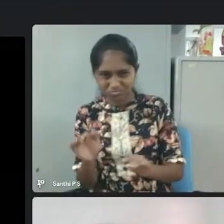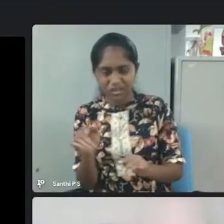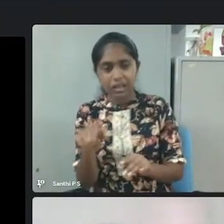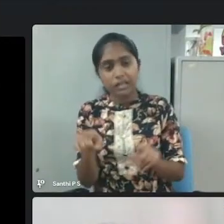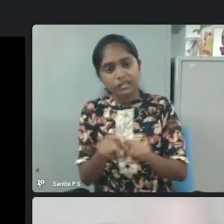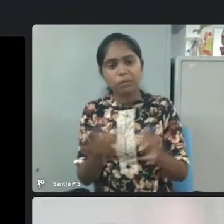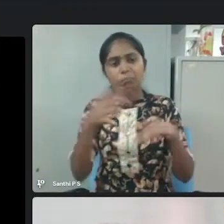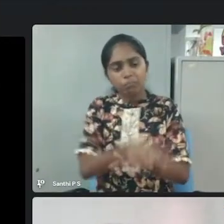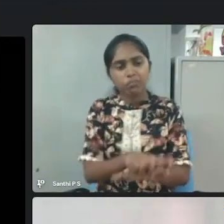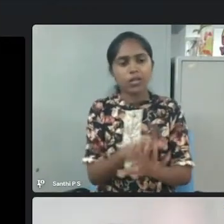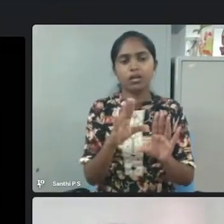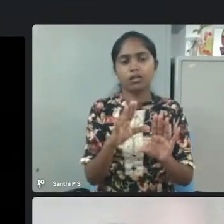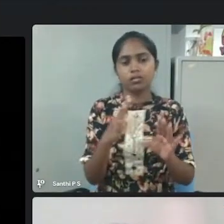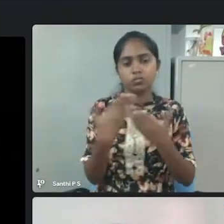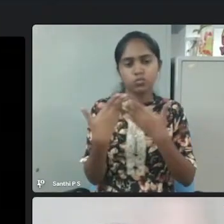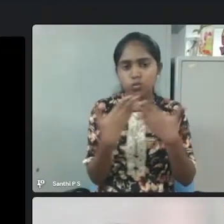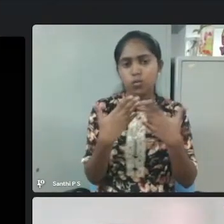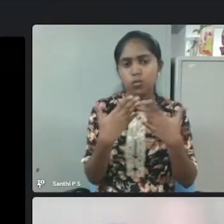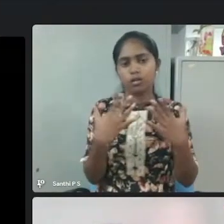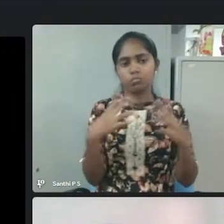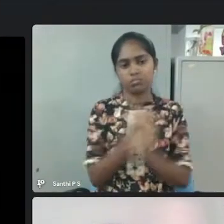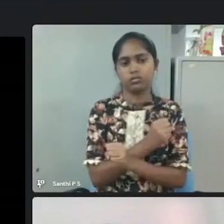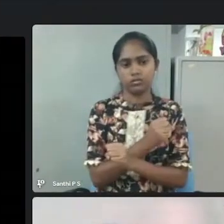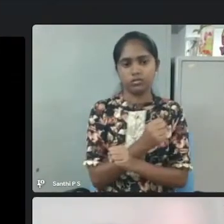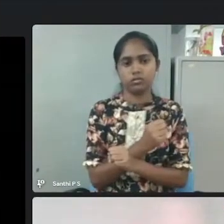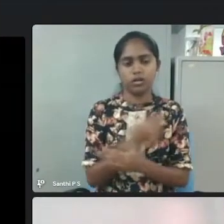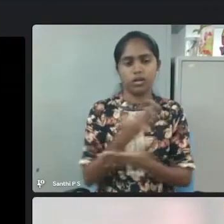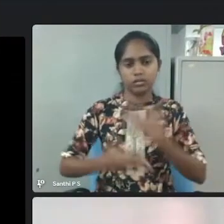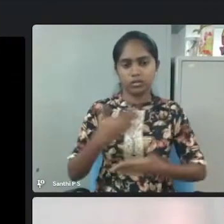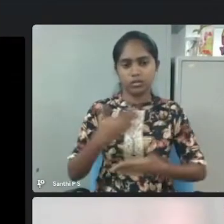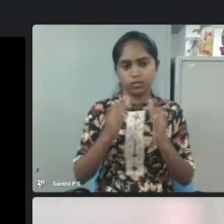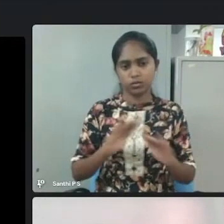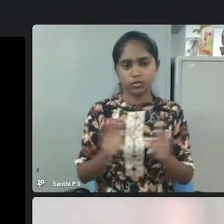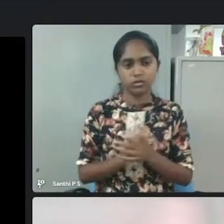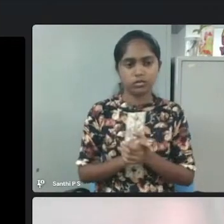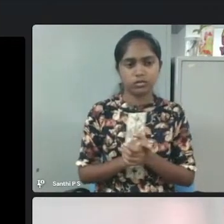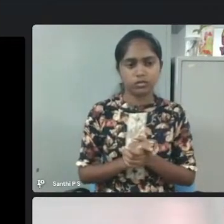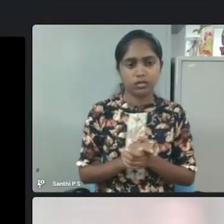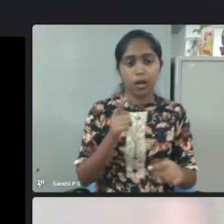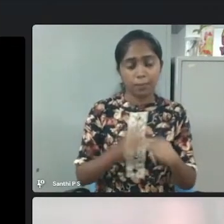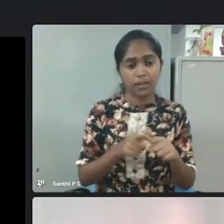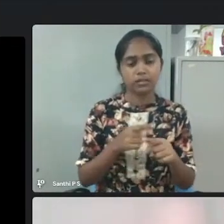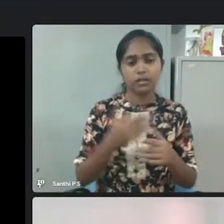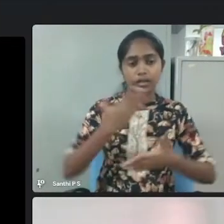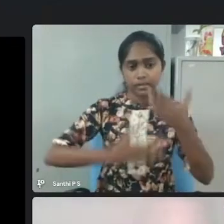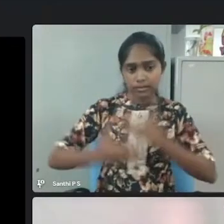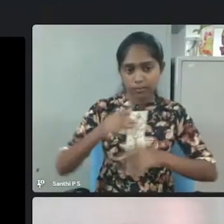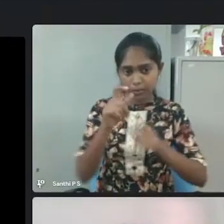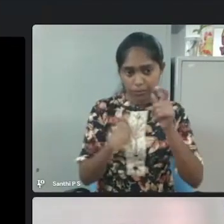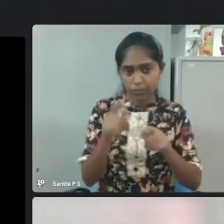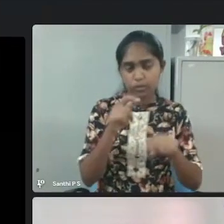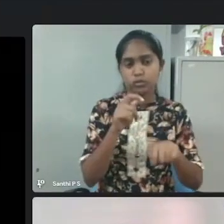സാധിക്കാത്ത അവസ്ഥ പലപ്പോഴും ഉണ്ടാകുന്നുണ്ട്. ഭിന്നശേഷിയുള്ള ആളുകൾ ഇല്ലാത്തവരെക്കാൾ കൂടുതൽ തൊഴിൽ രഹിതരായിരിക്കാൻ